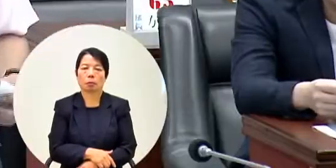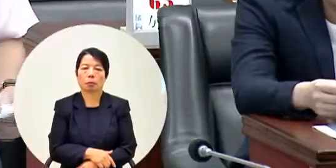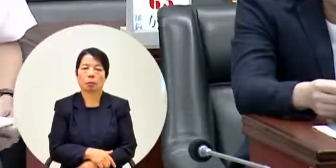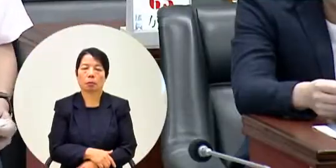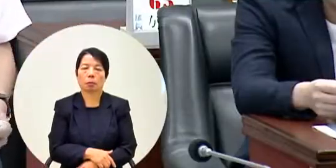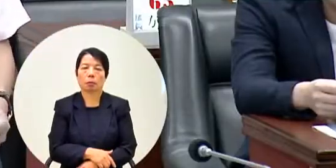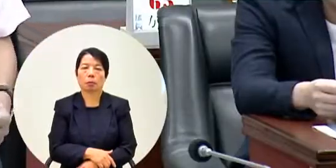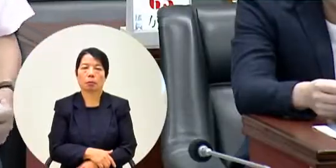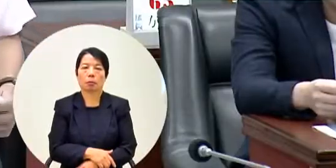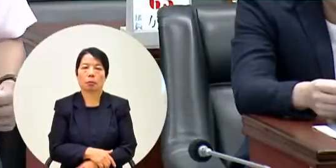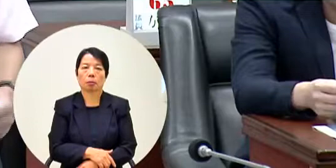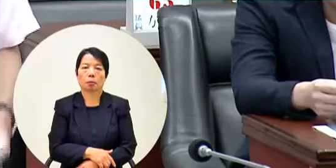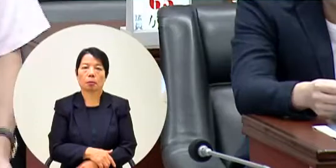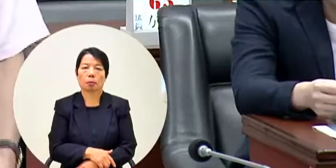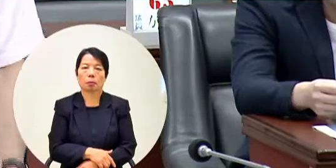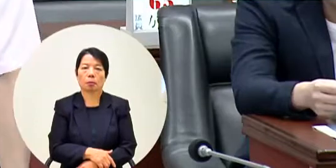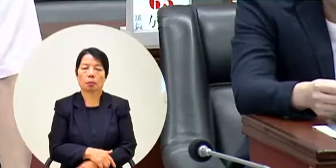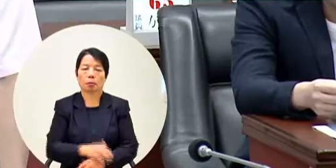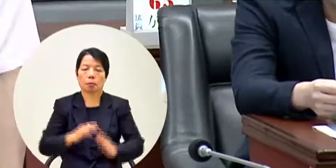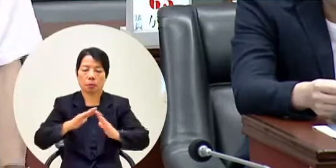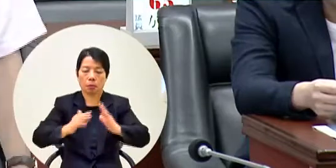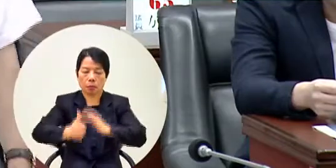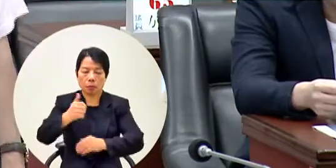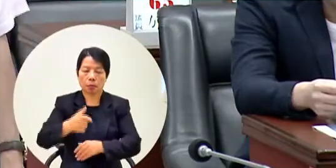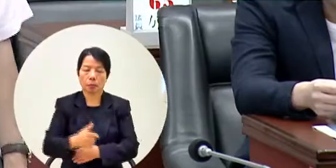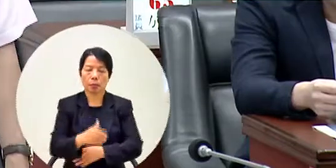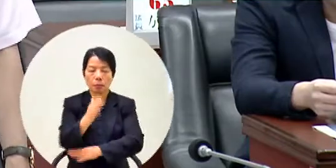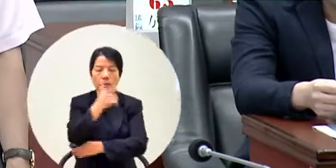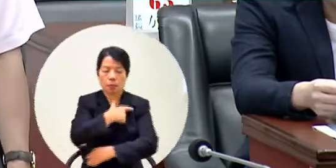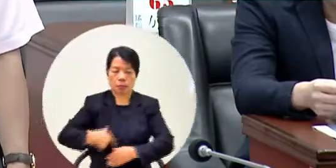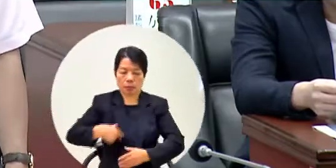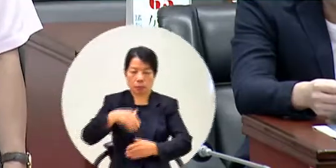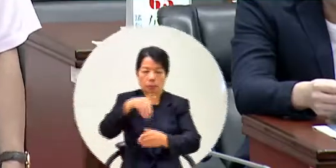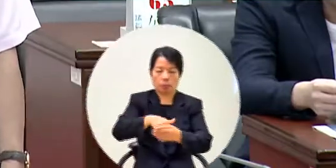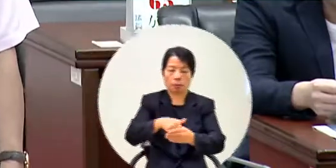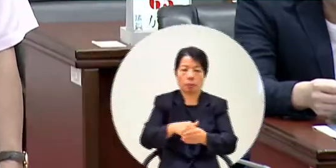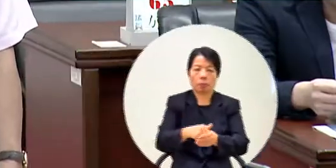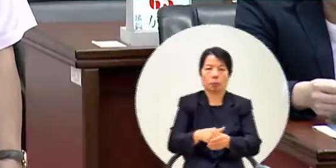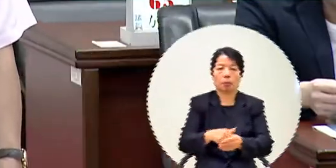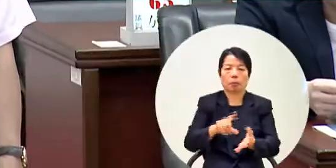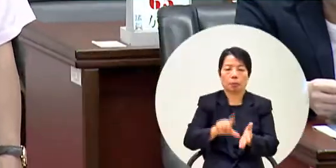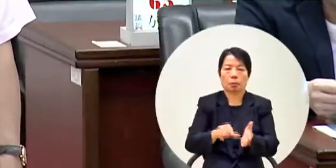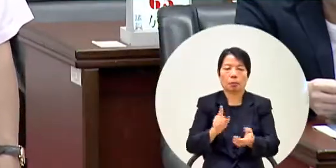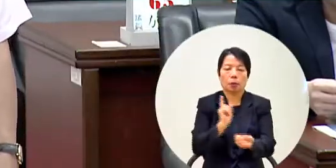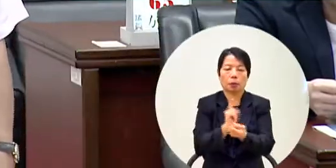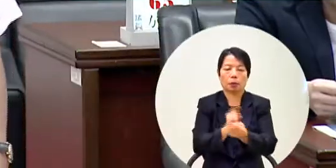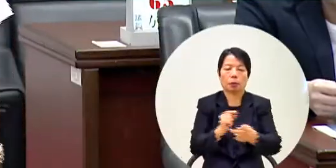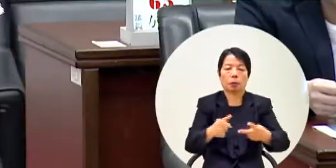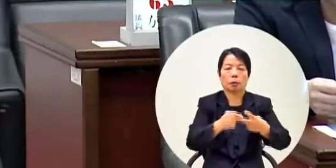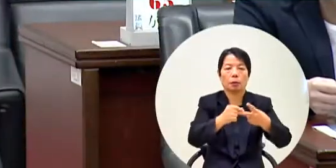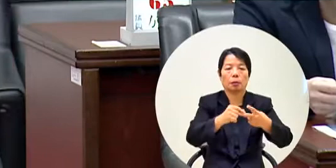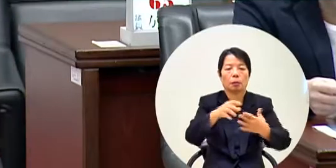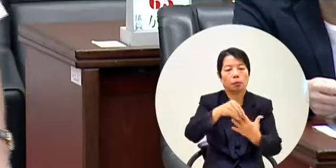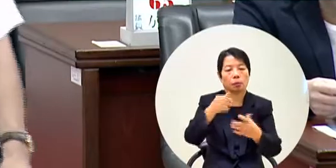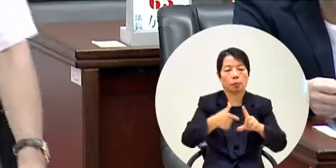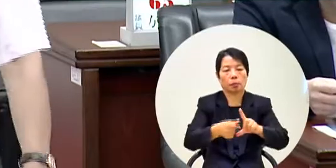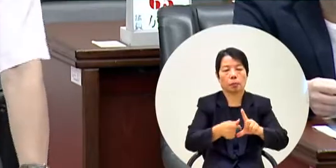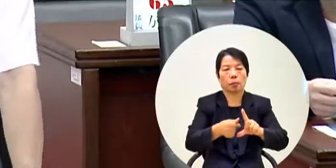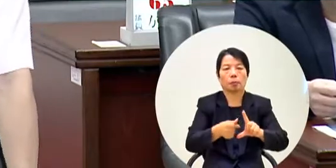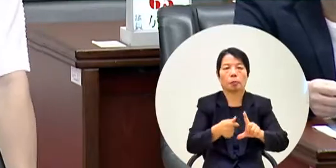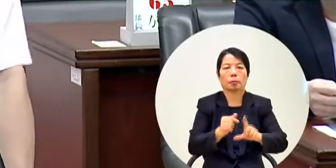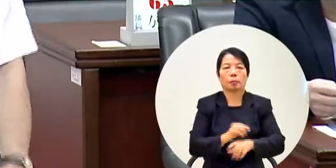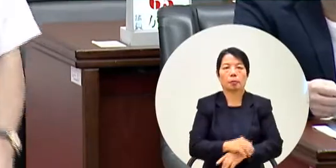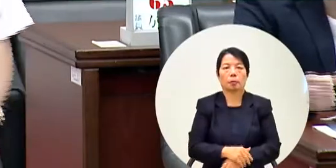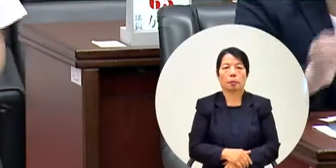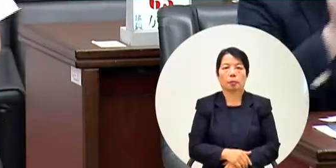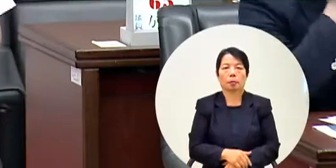伫、哦、咱市长咧选举的时阵吼。哦啊，针对阮第二选区，吼、哦，